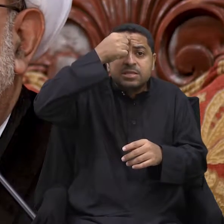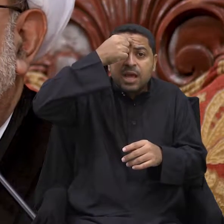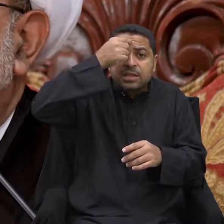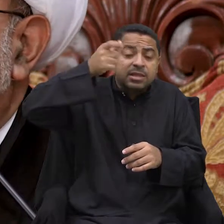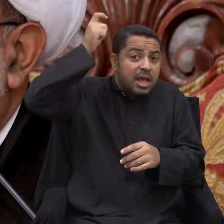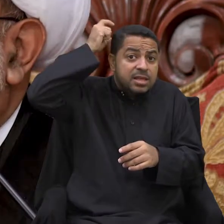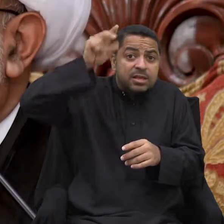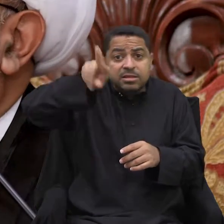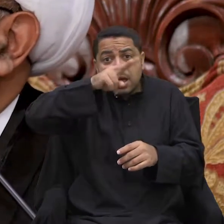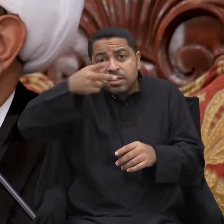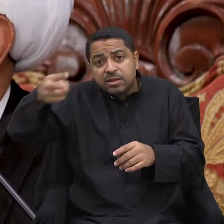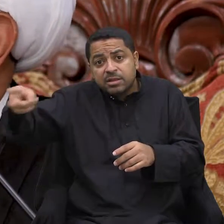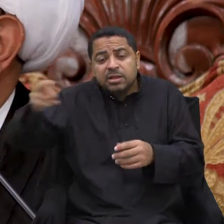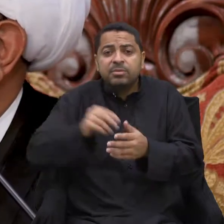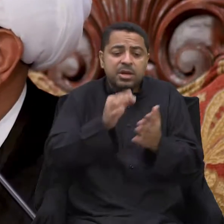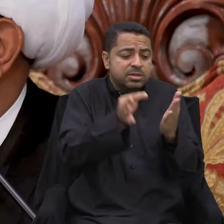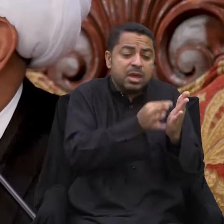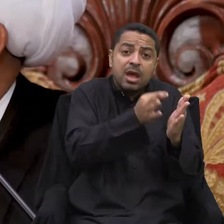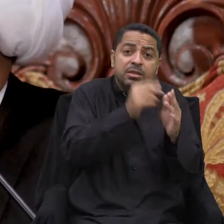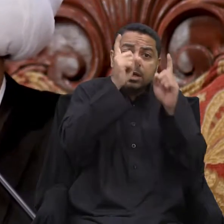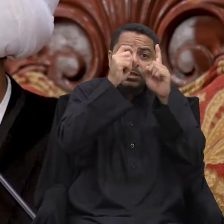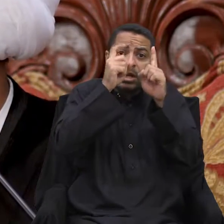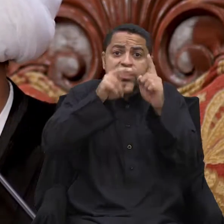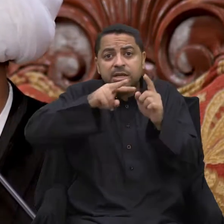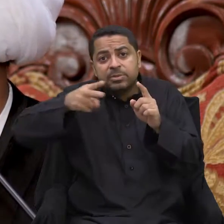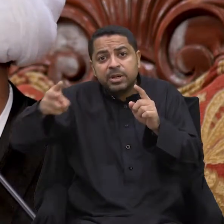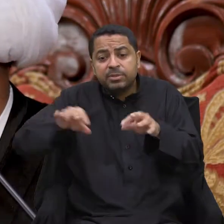وصورة وكتابة وطباعة،